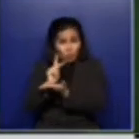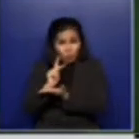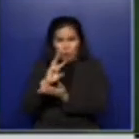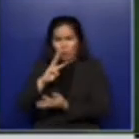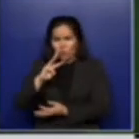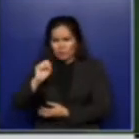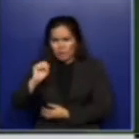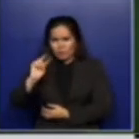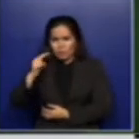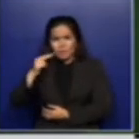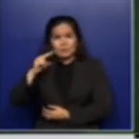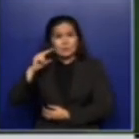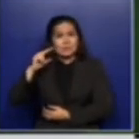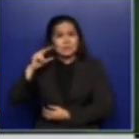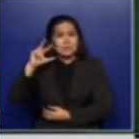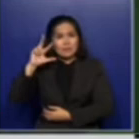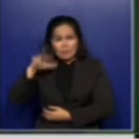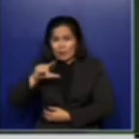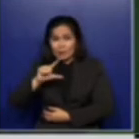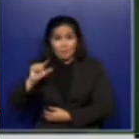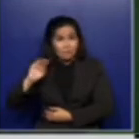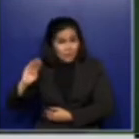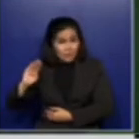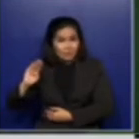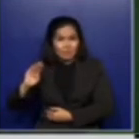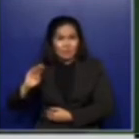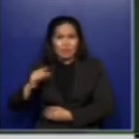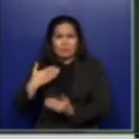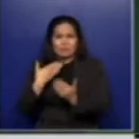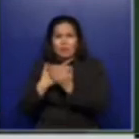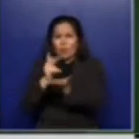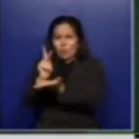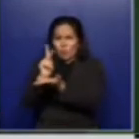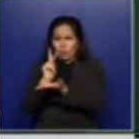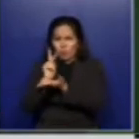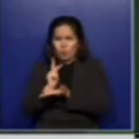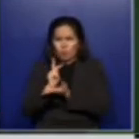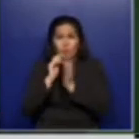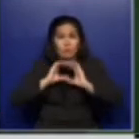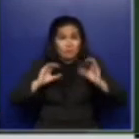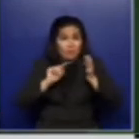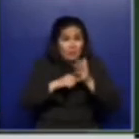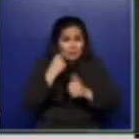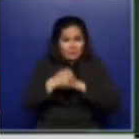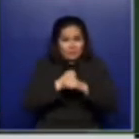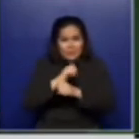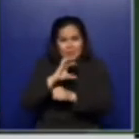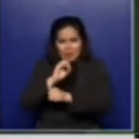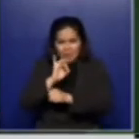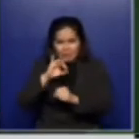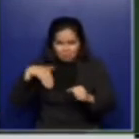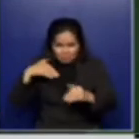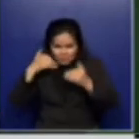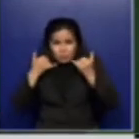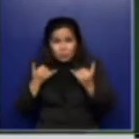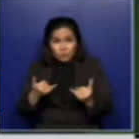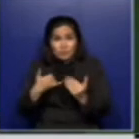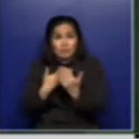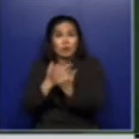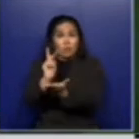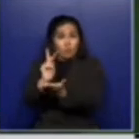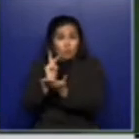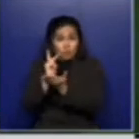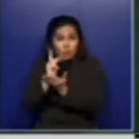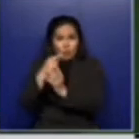กู้เงินเนี่ยรัฐบาลของพลเอกประยุทธ์จันทร์โอชาตั้งแต่ปี58มาจนถึงปี64เนี่ยท่านจะ